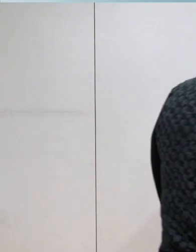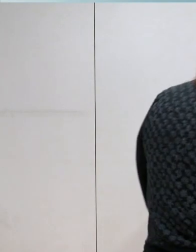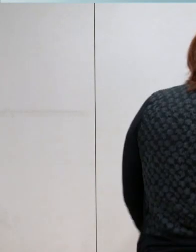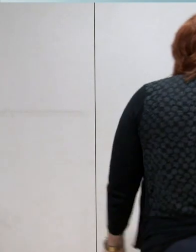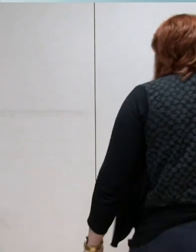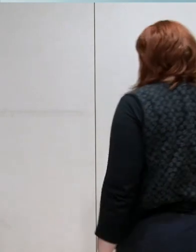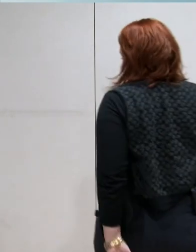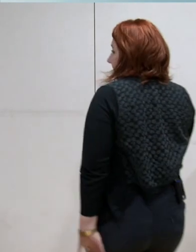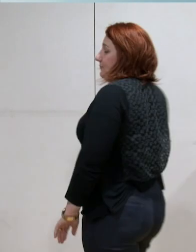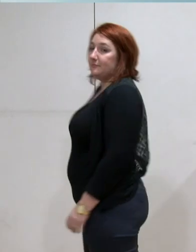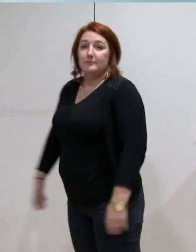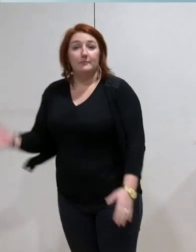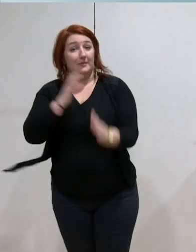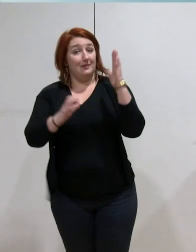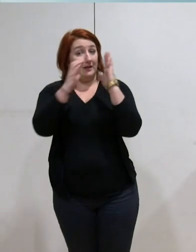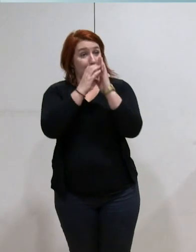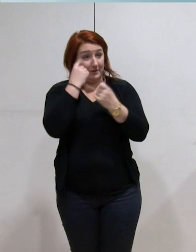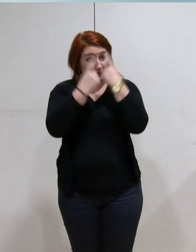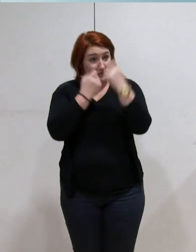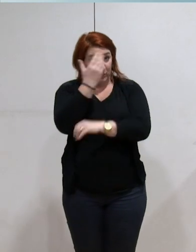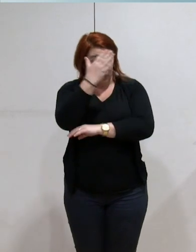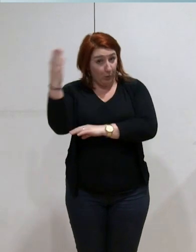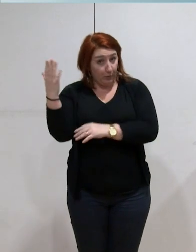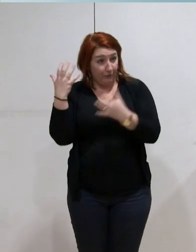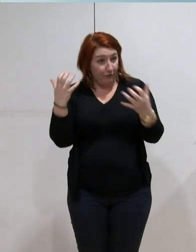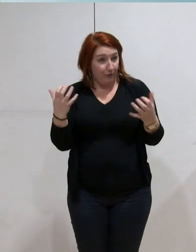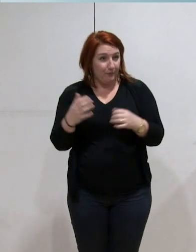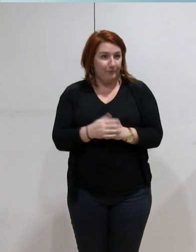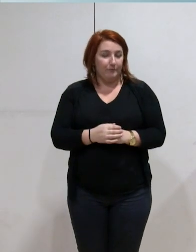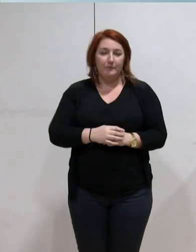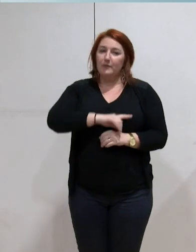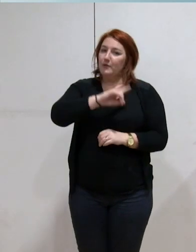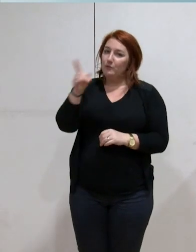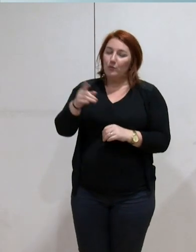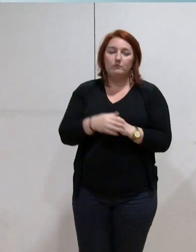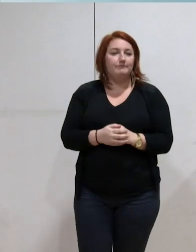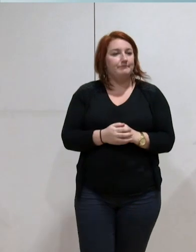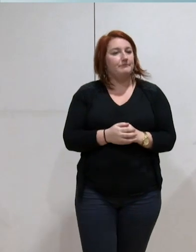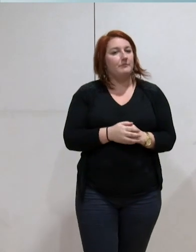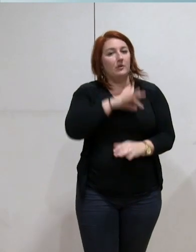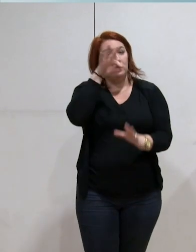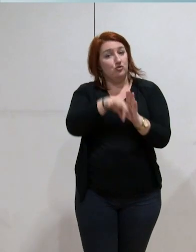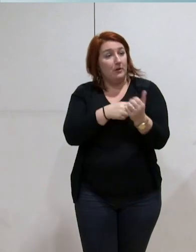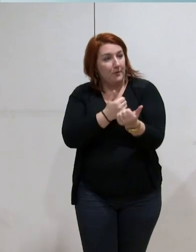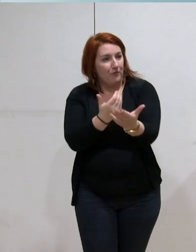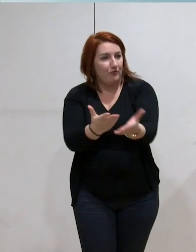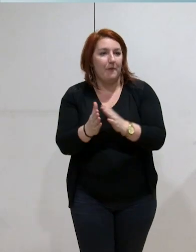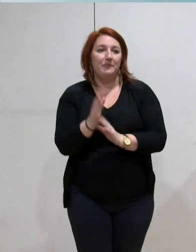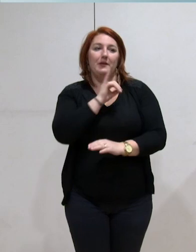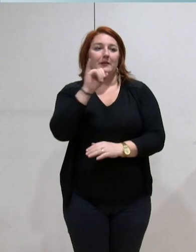cette délibération mettre à sa place non donc je la mets au voix qui ne prend pas part